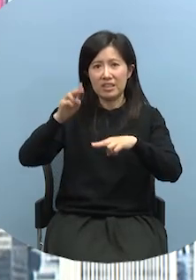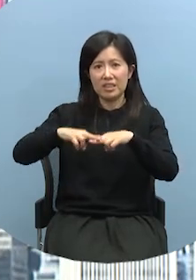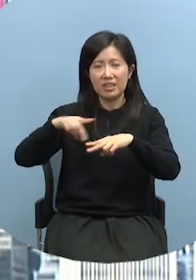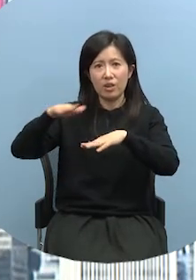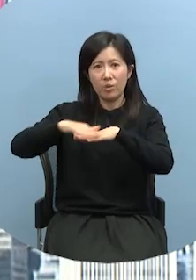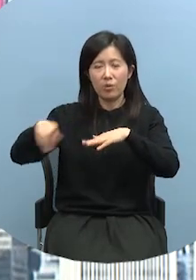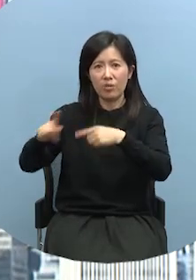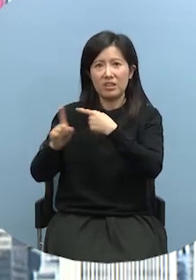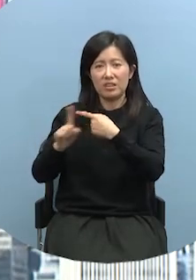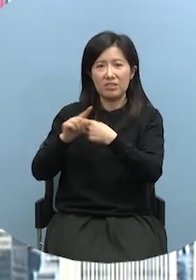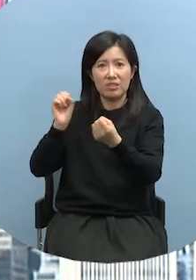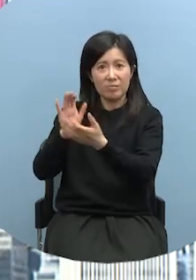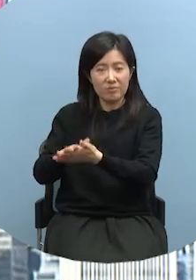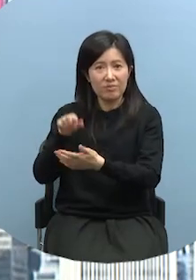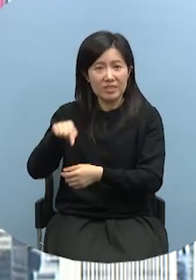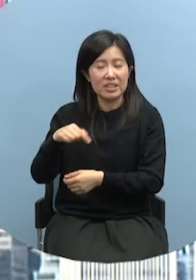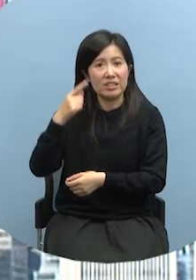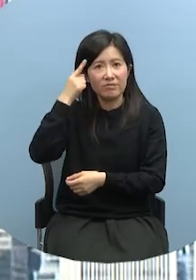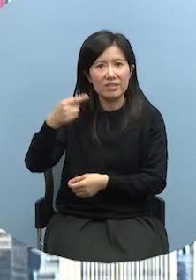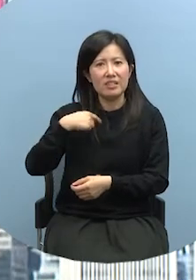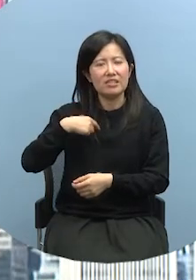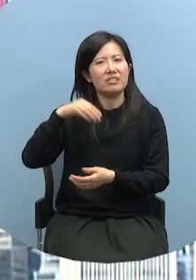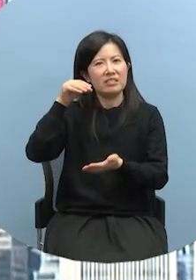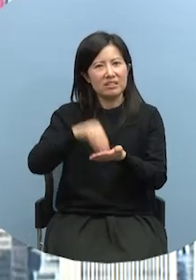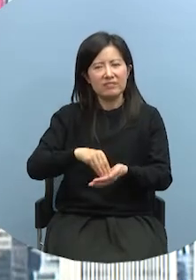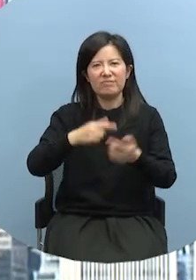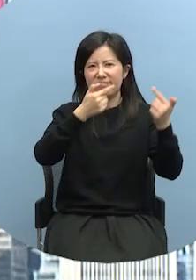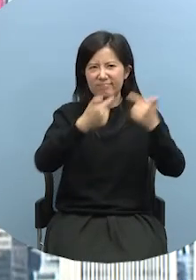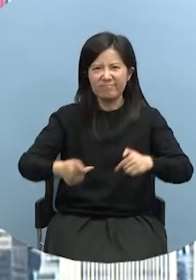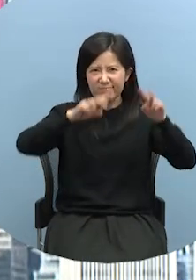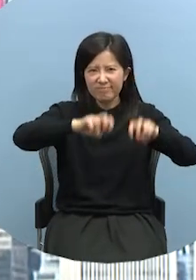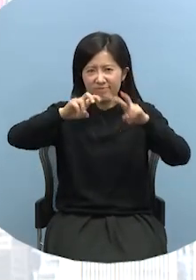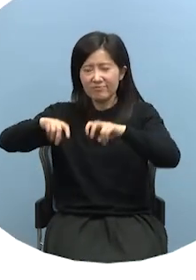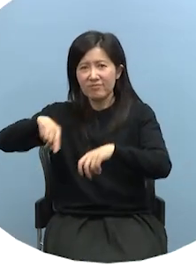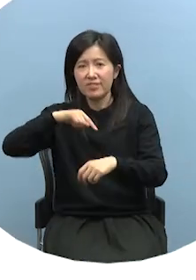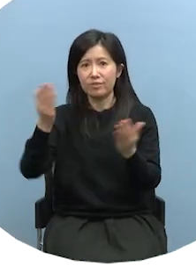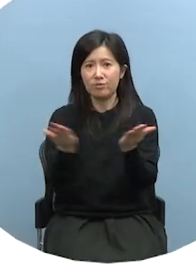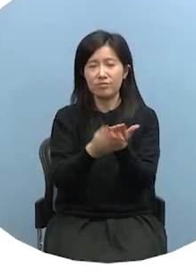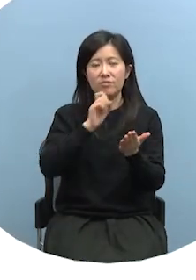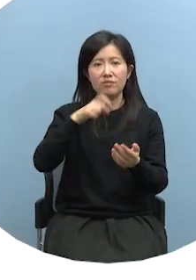我們必然會全力調查，嚴正執法，有證據就會拘捕你。